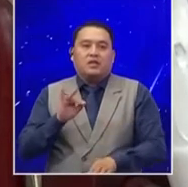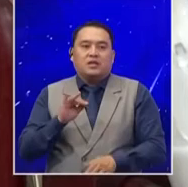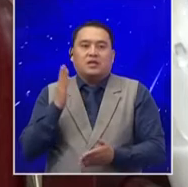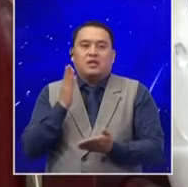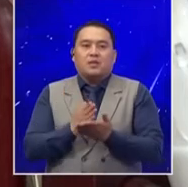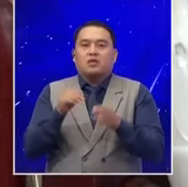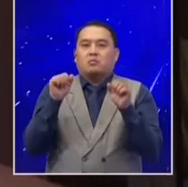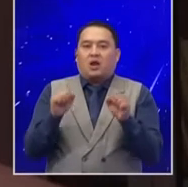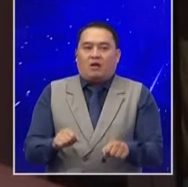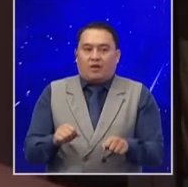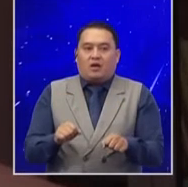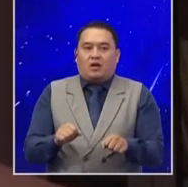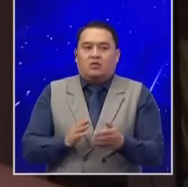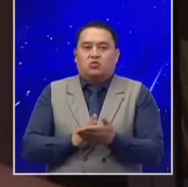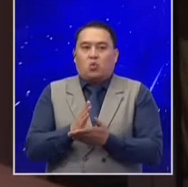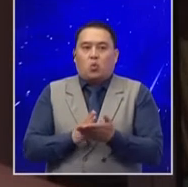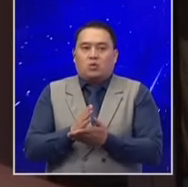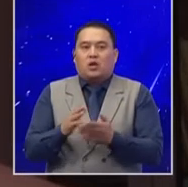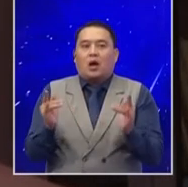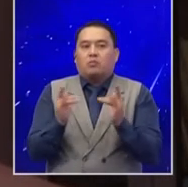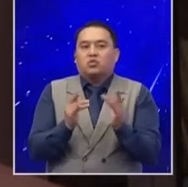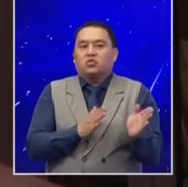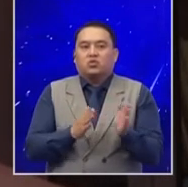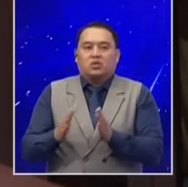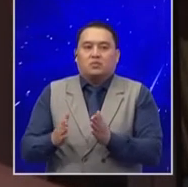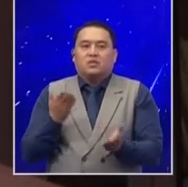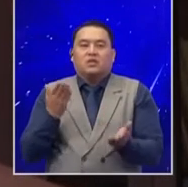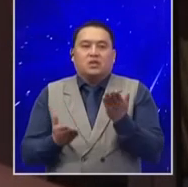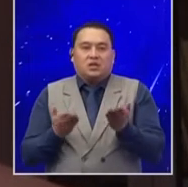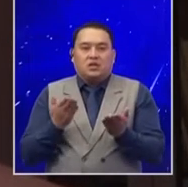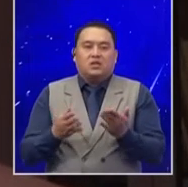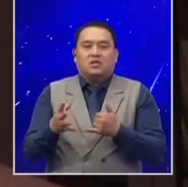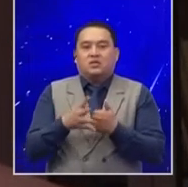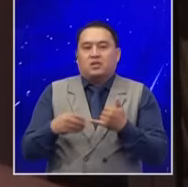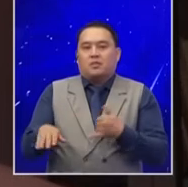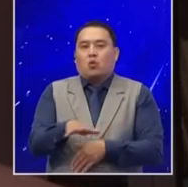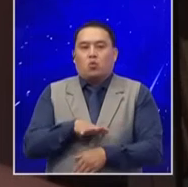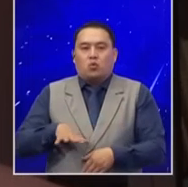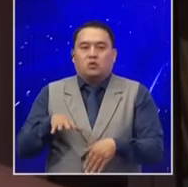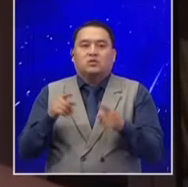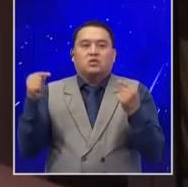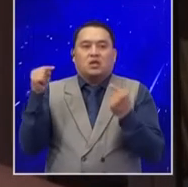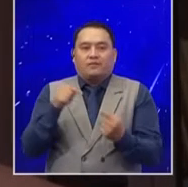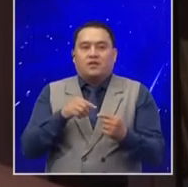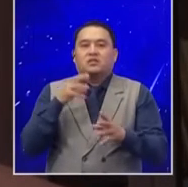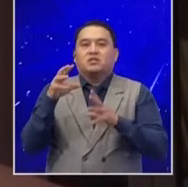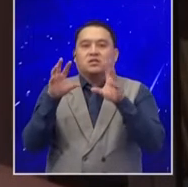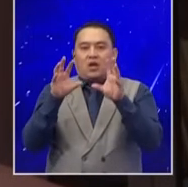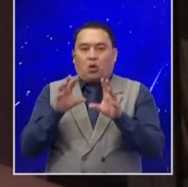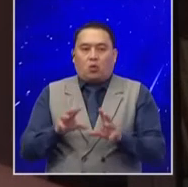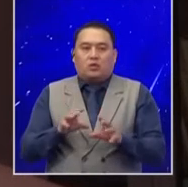педагоги имеют право на служебное жилье или же на общежитие, или же получать земельные участки также в соответствии с